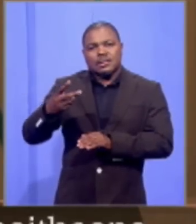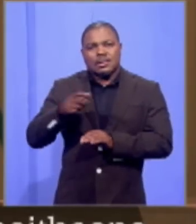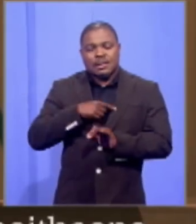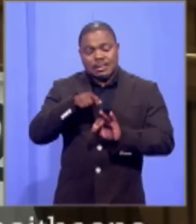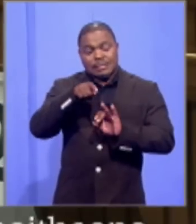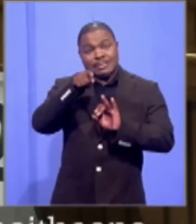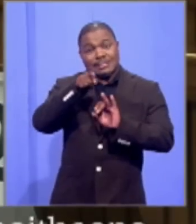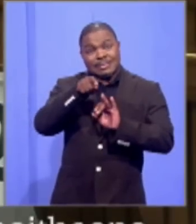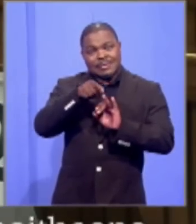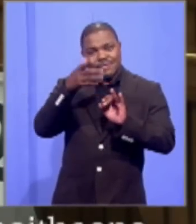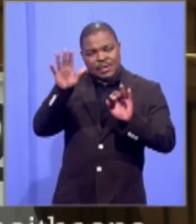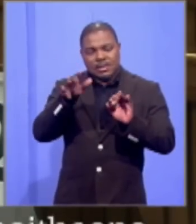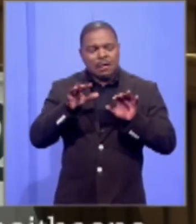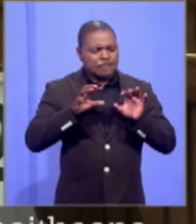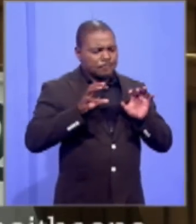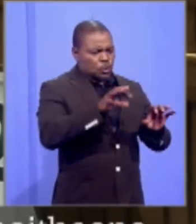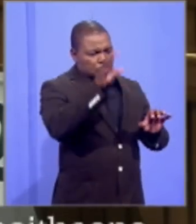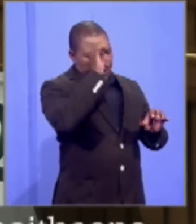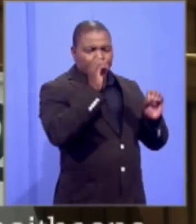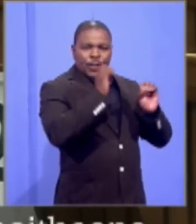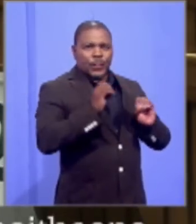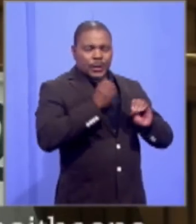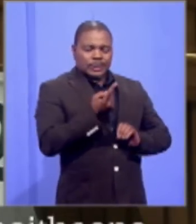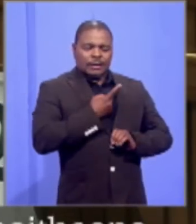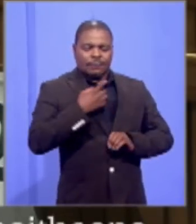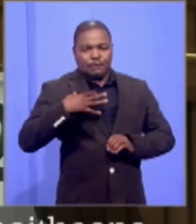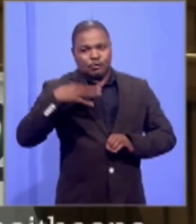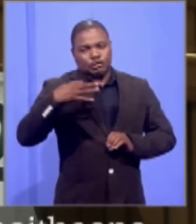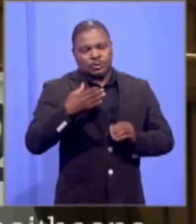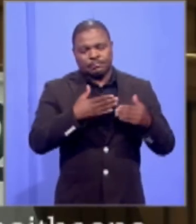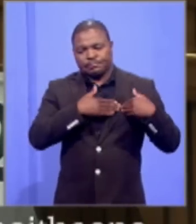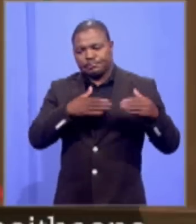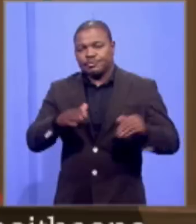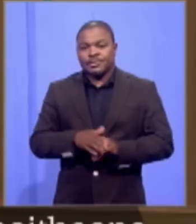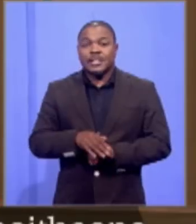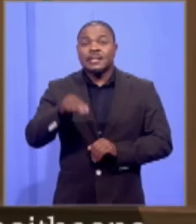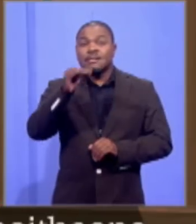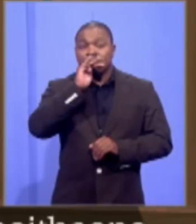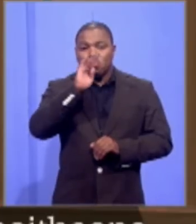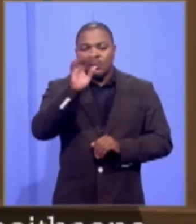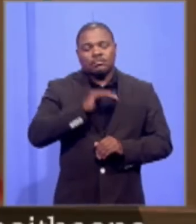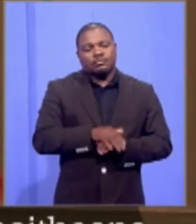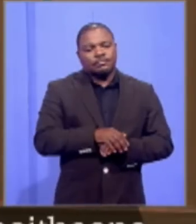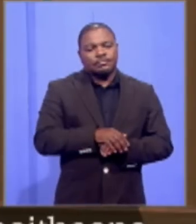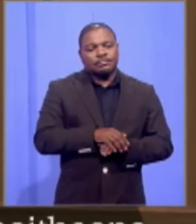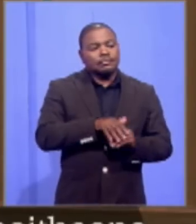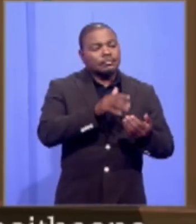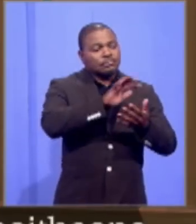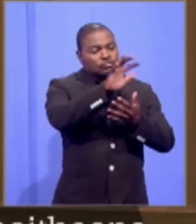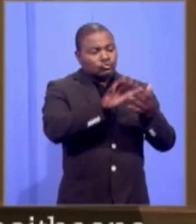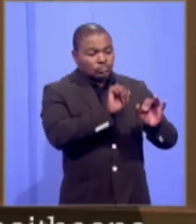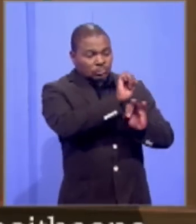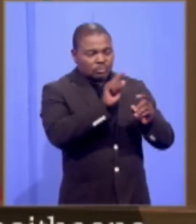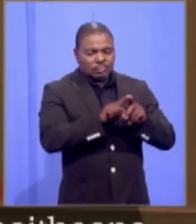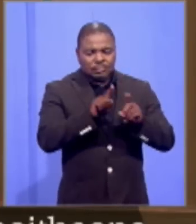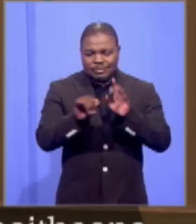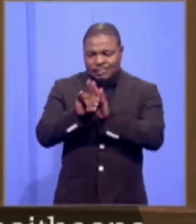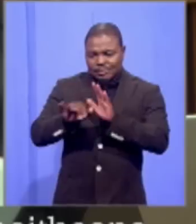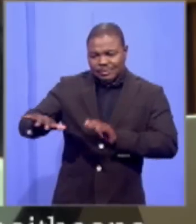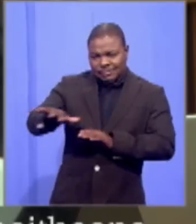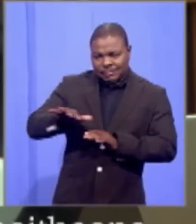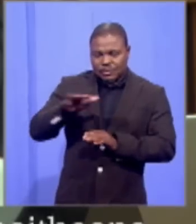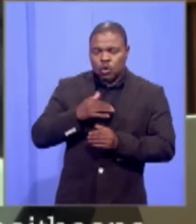wa bobedi le gona a sa gapeletšo ke motho. Seo se ra gore boipolelo bja bona le go hlathwa ga lefelo la tiragalo di tla šomiša ke